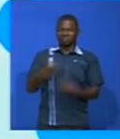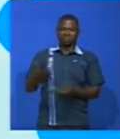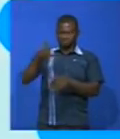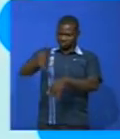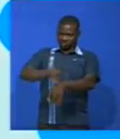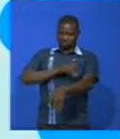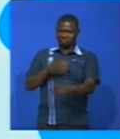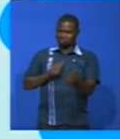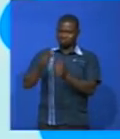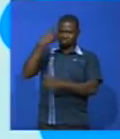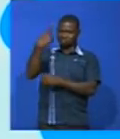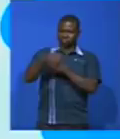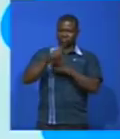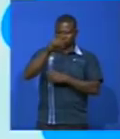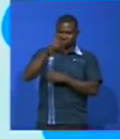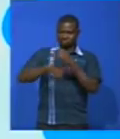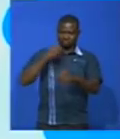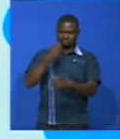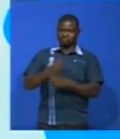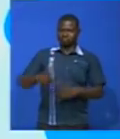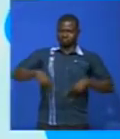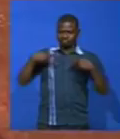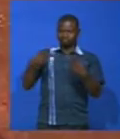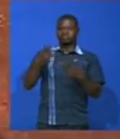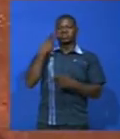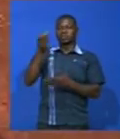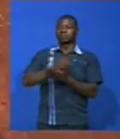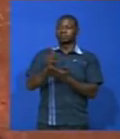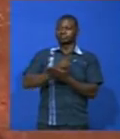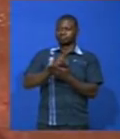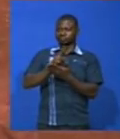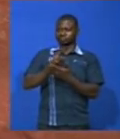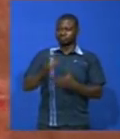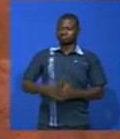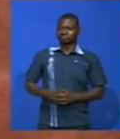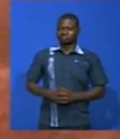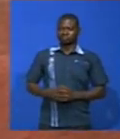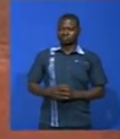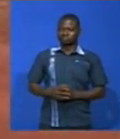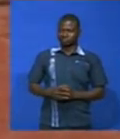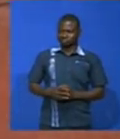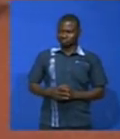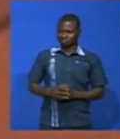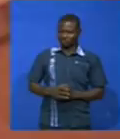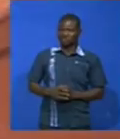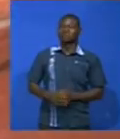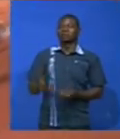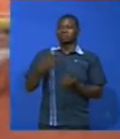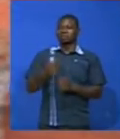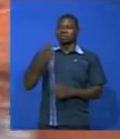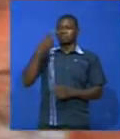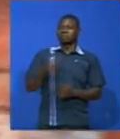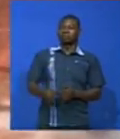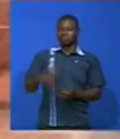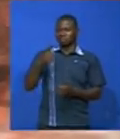ans. Issa Kafando, Vincent Tiendrebego, reportage. C'est l'un des plus grands ponts sur le plus grand fleuve